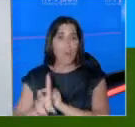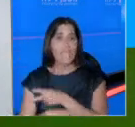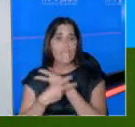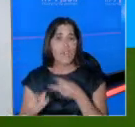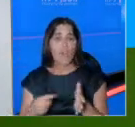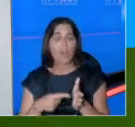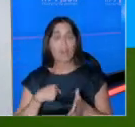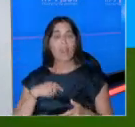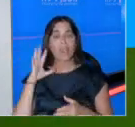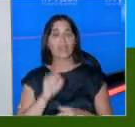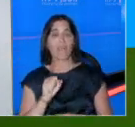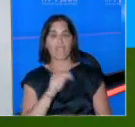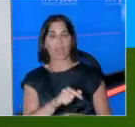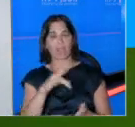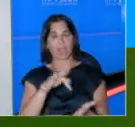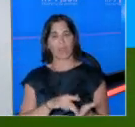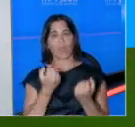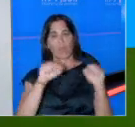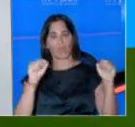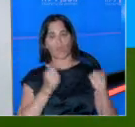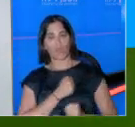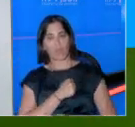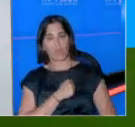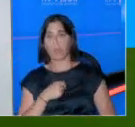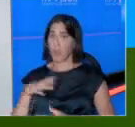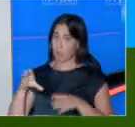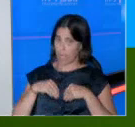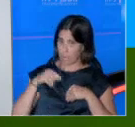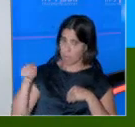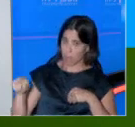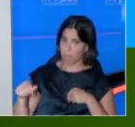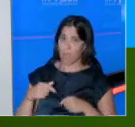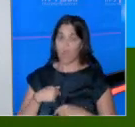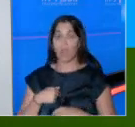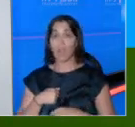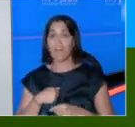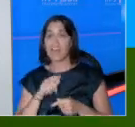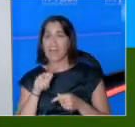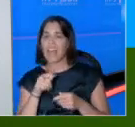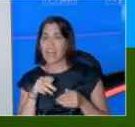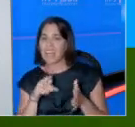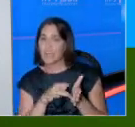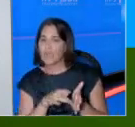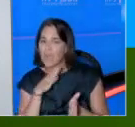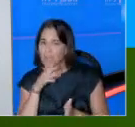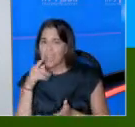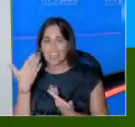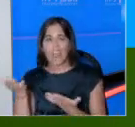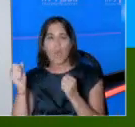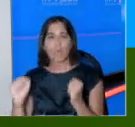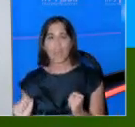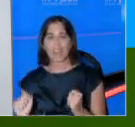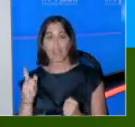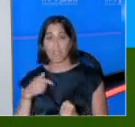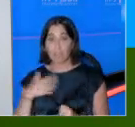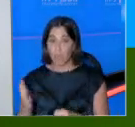בעצם סימנתי את הטריטוריה של הציונות הדתית. אני מסכימה איתך, איציק. איזשהו עקב אכילס. עקב אכילס של נפתלי בנט שאין לו בייס, אבל